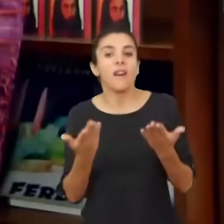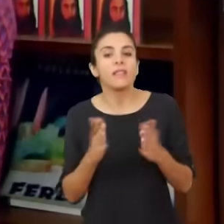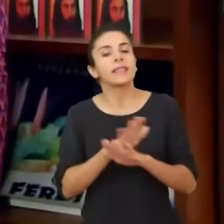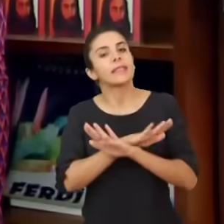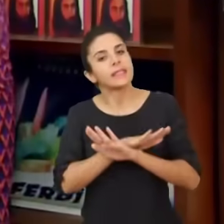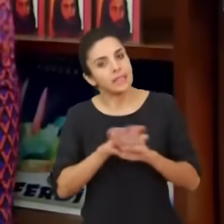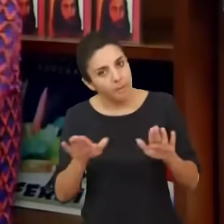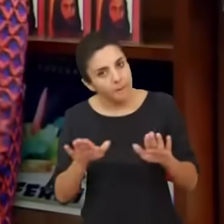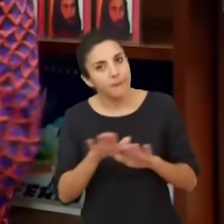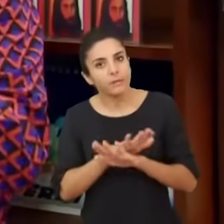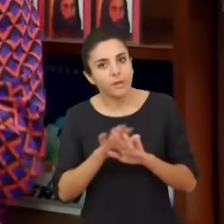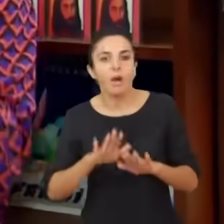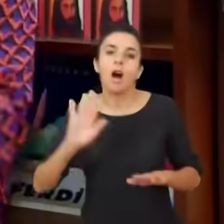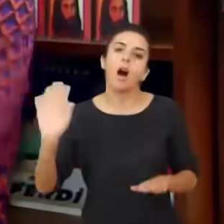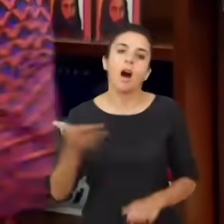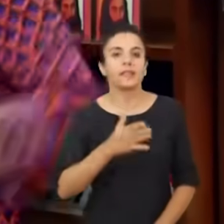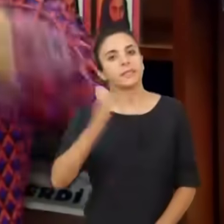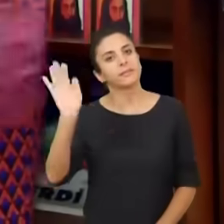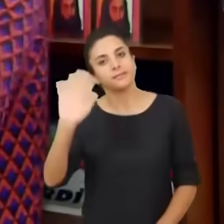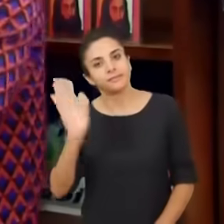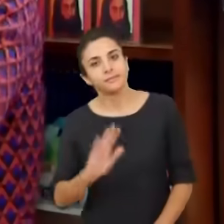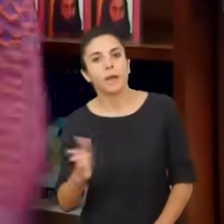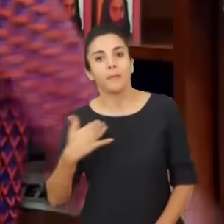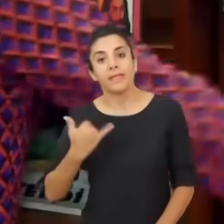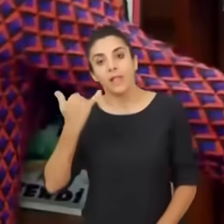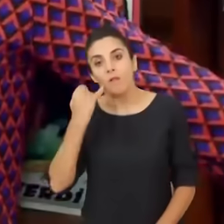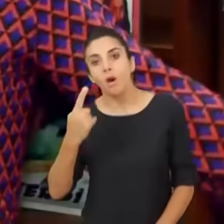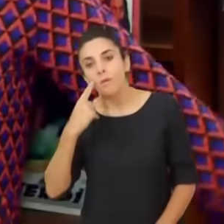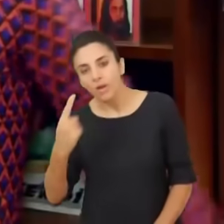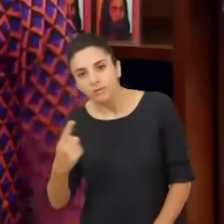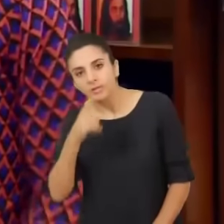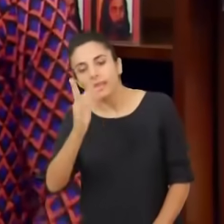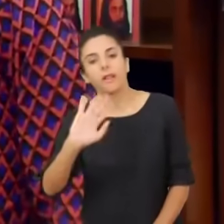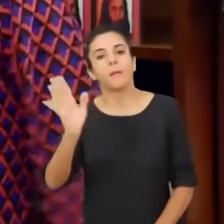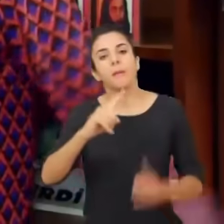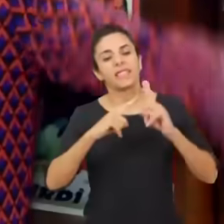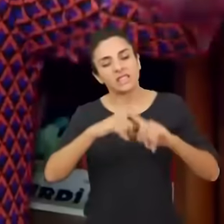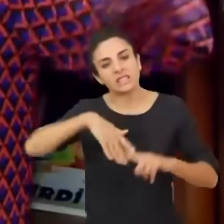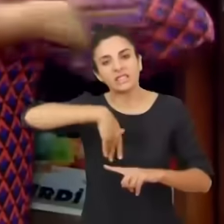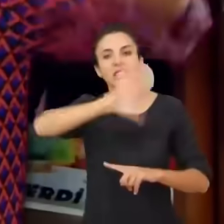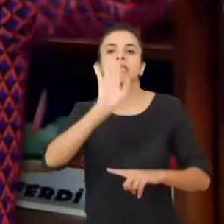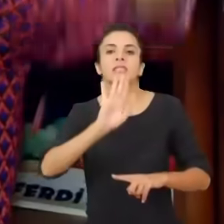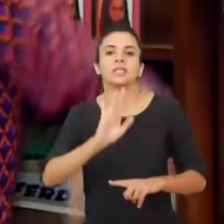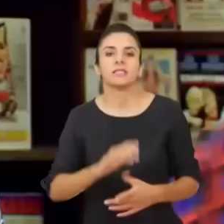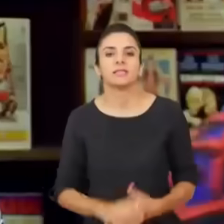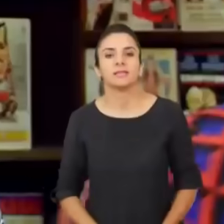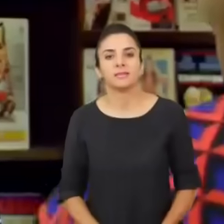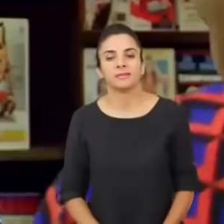Tamam o zaman. Hadi bakalım o zaman. Ben telefonu alayım, senle taksiye al.